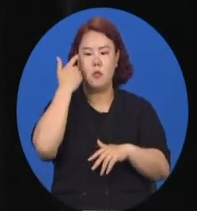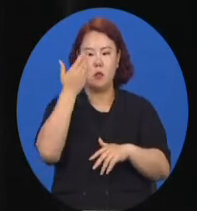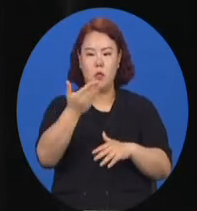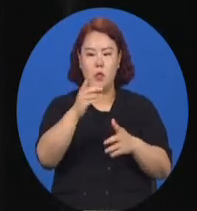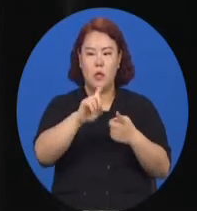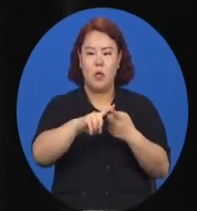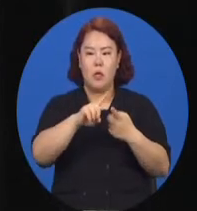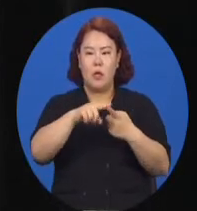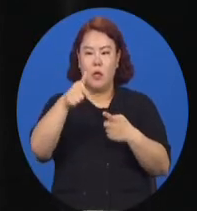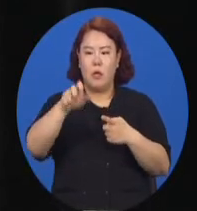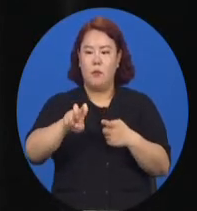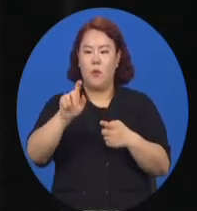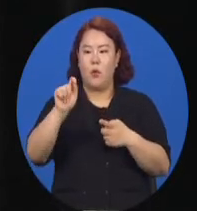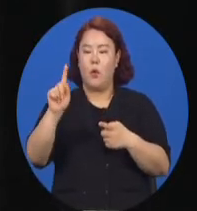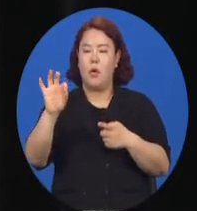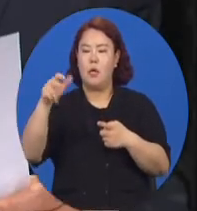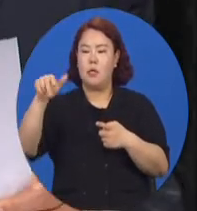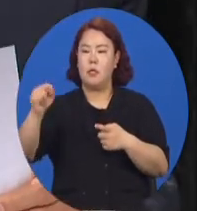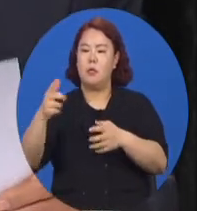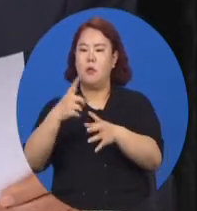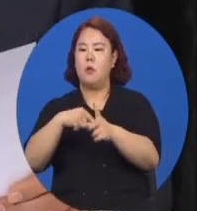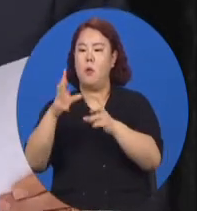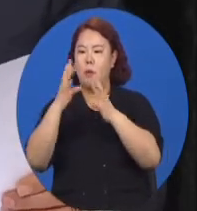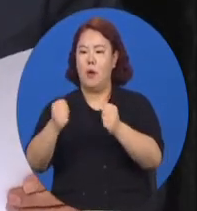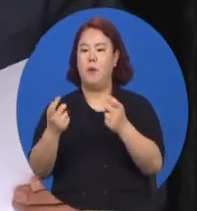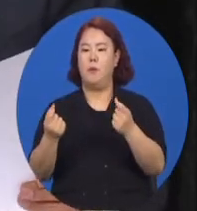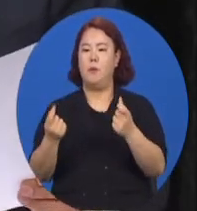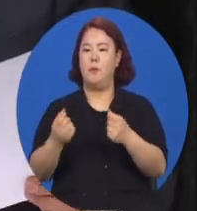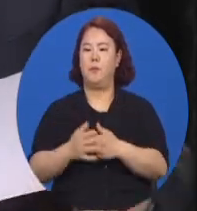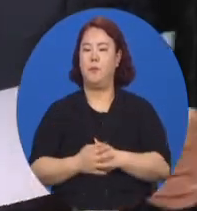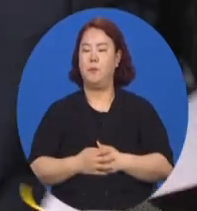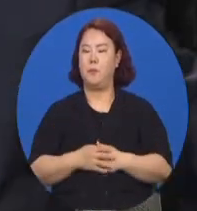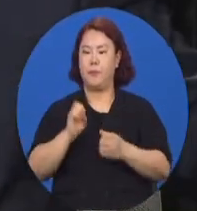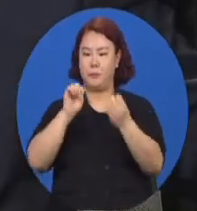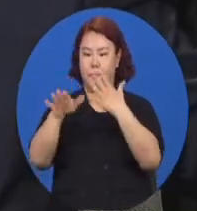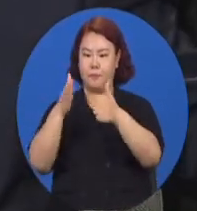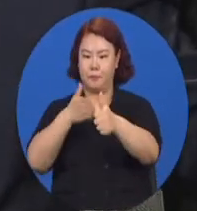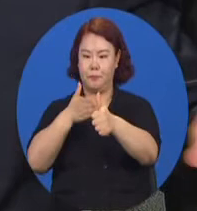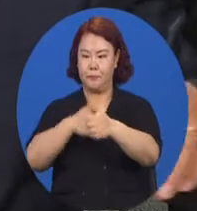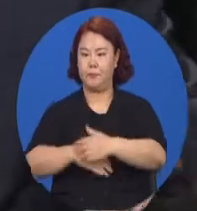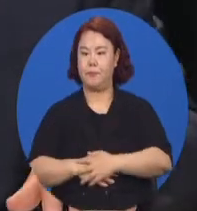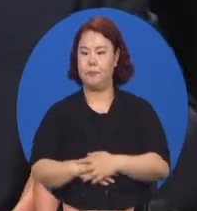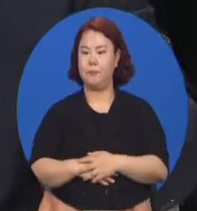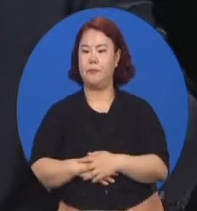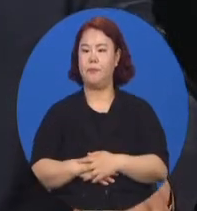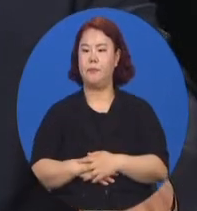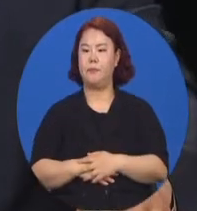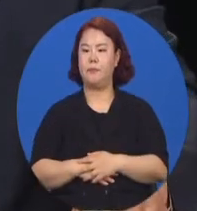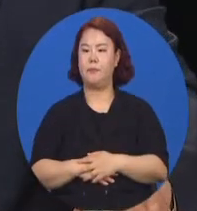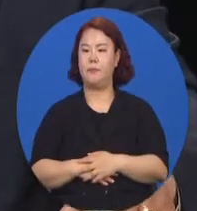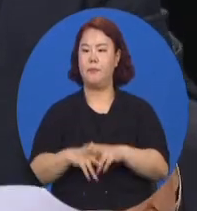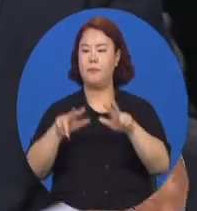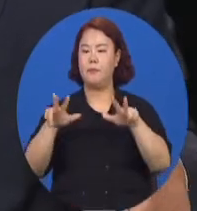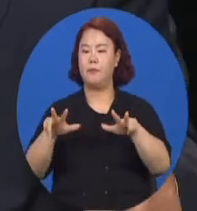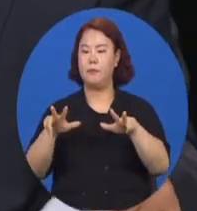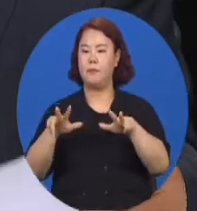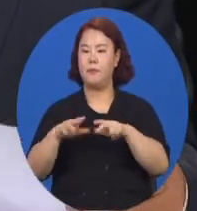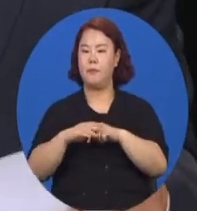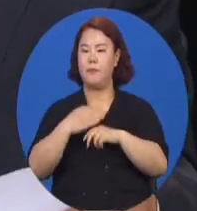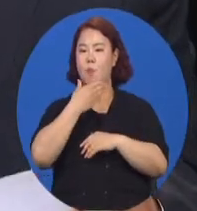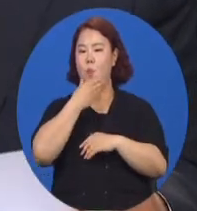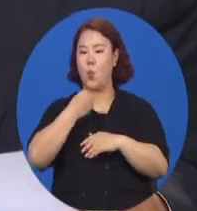의원이 훨씬 더 많으리라고 생각을 합니다. 네, 김광지 후보 예. 예, 답변해 주실까요? 예, 답변드리겠습니다. 지금 뭐